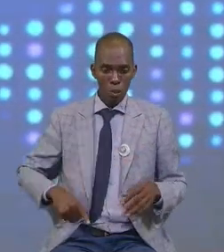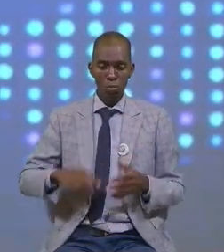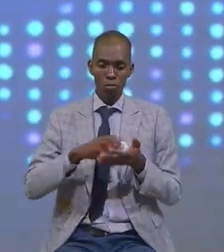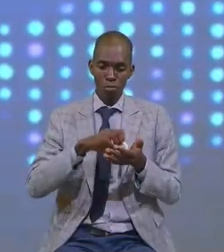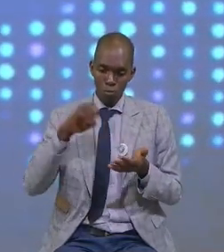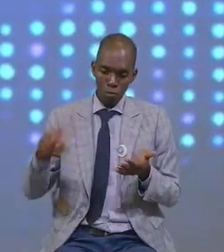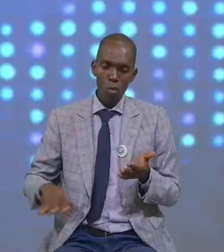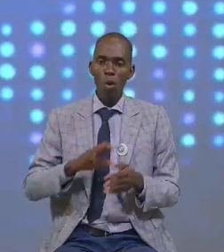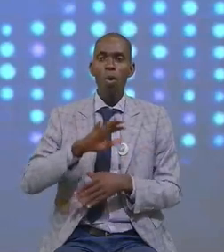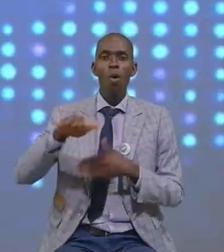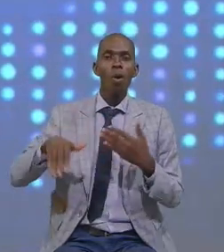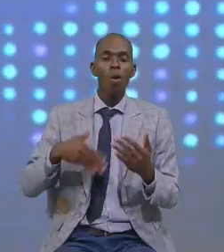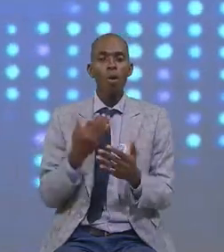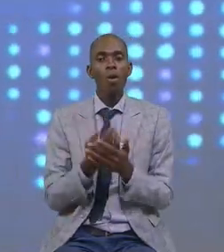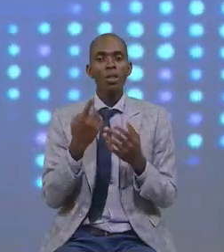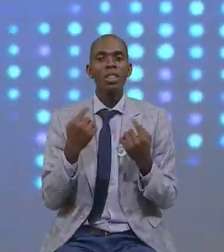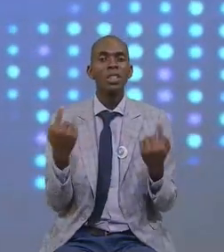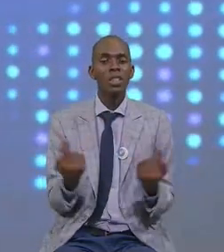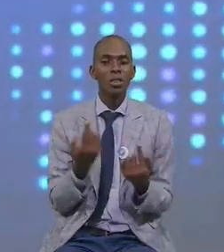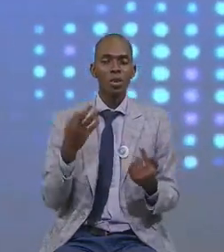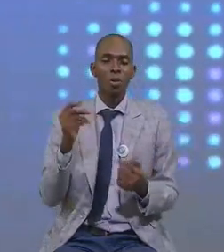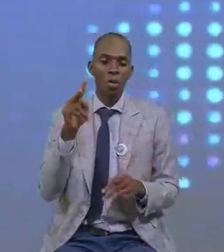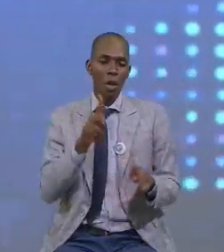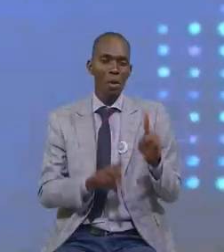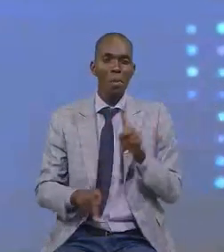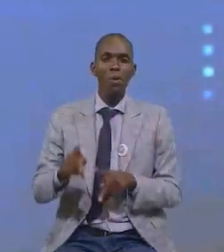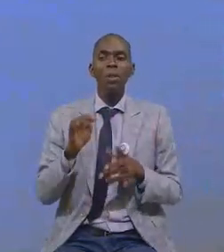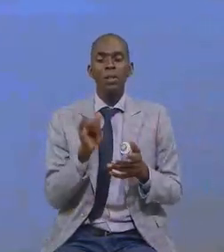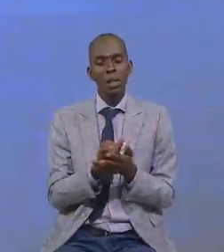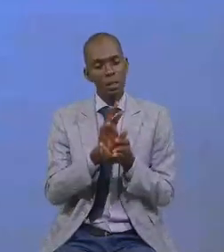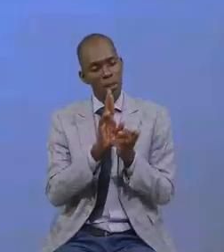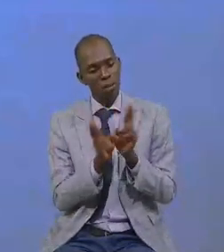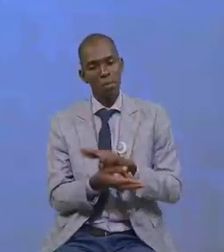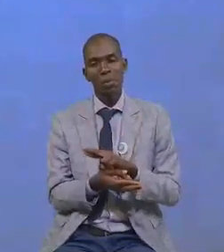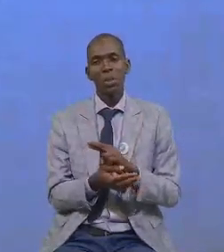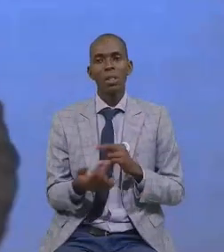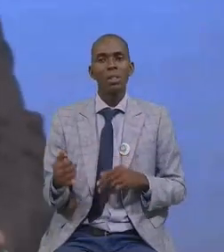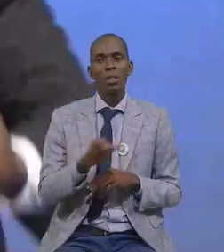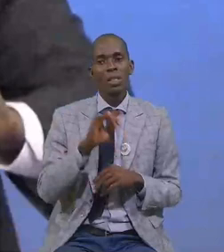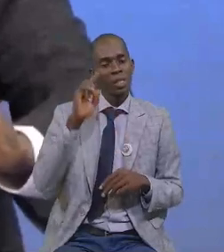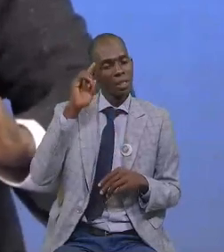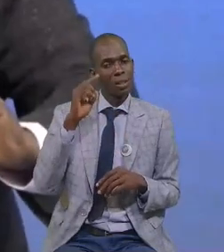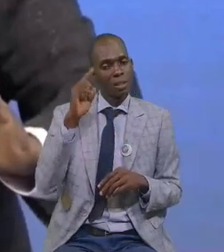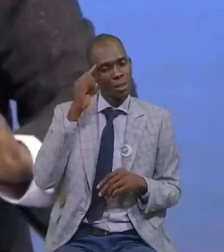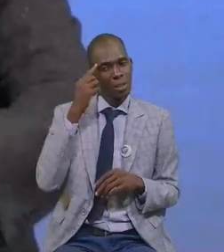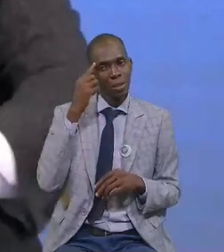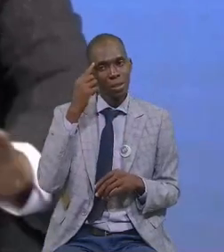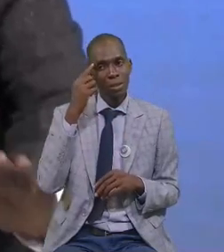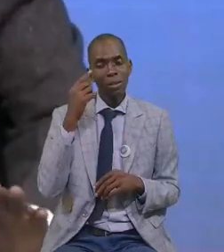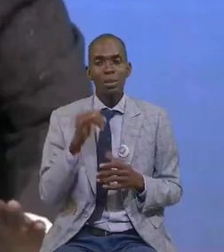a effacé toutes les iniquités de ceux qui se repentent. Ils croient qu'il les